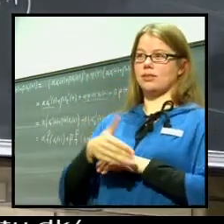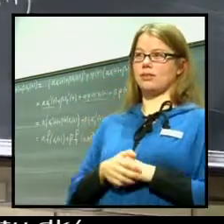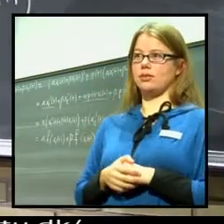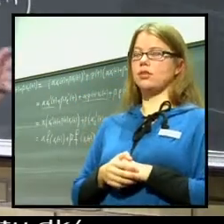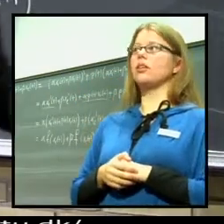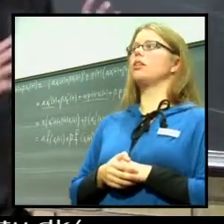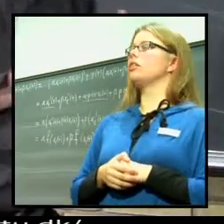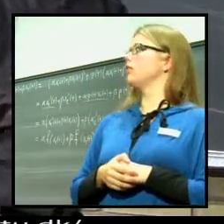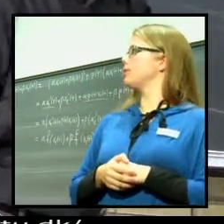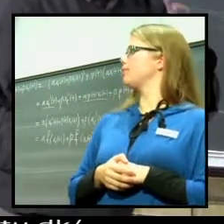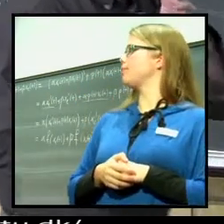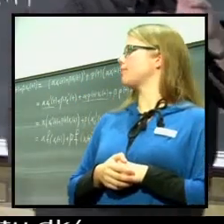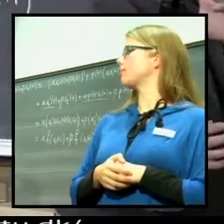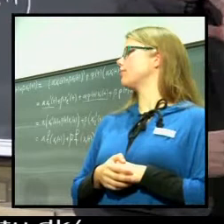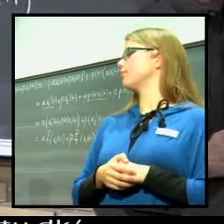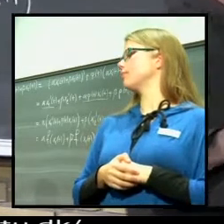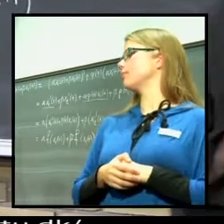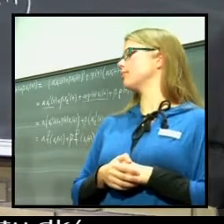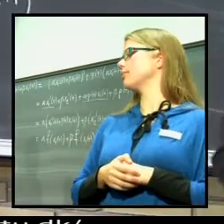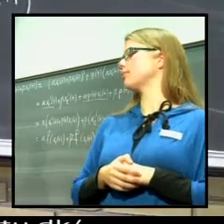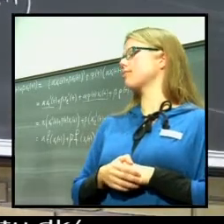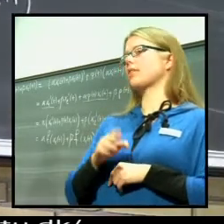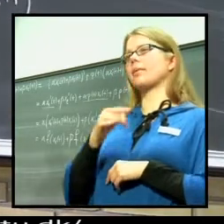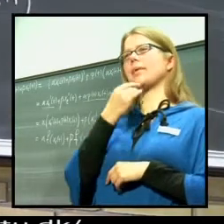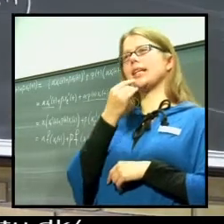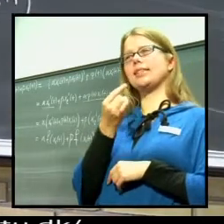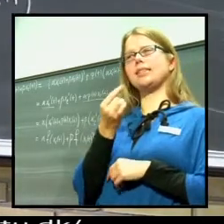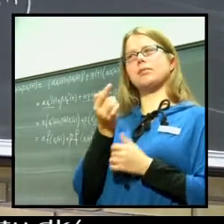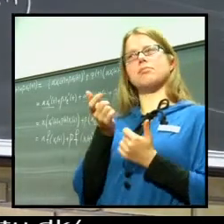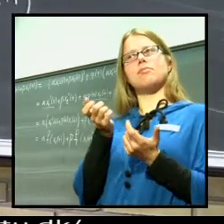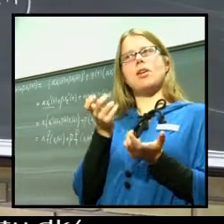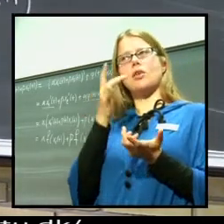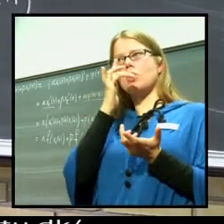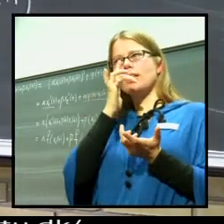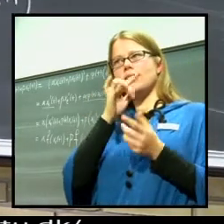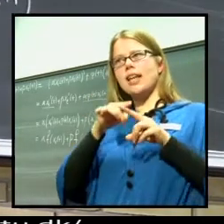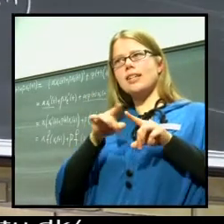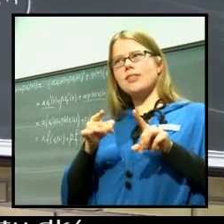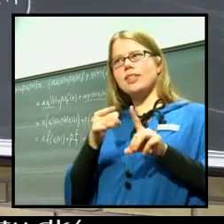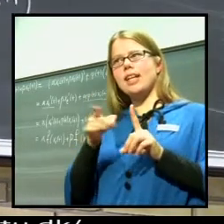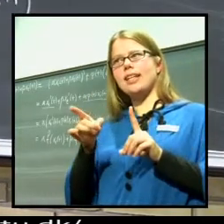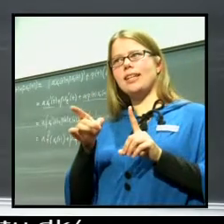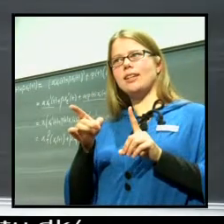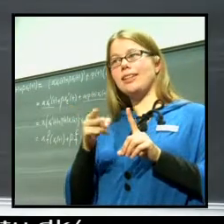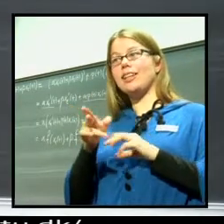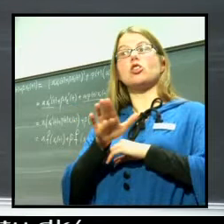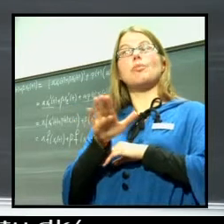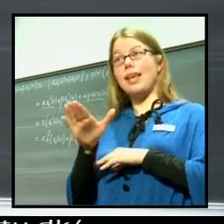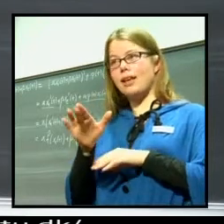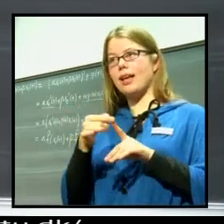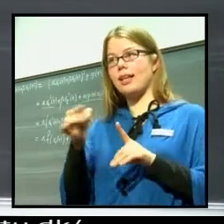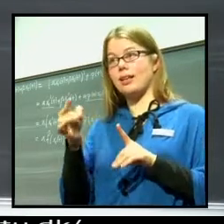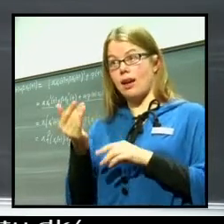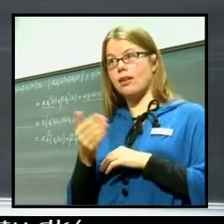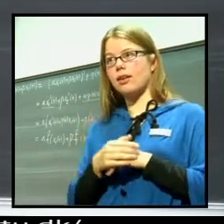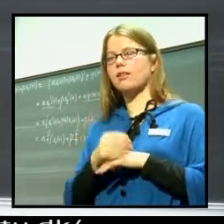sige, okay, er der nogle interessante differentialligninger, som ikke er lineære? Ja, det er der. Selvfølgelig er